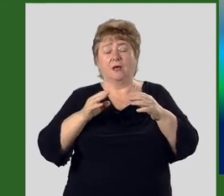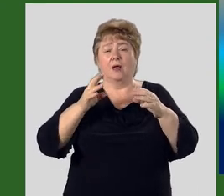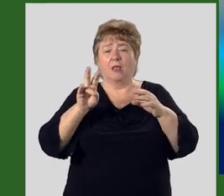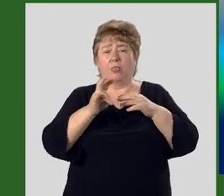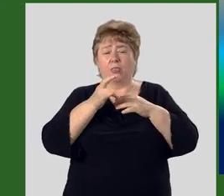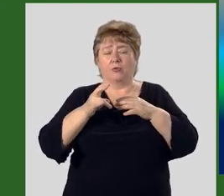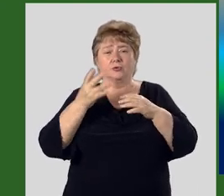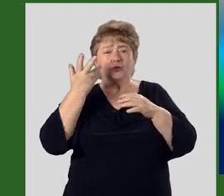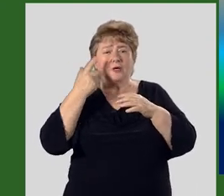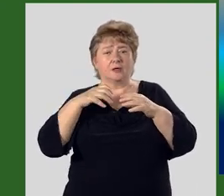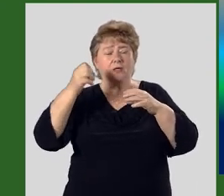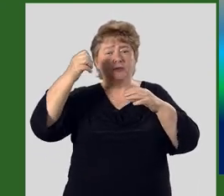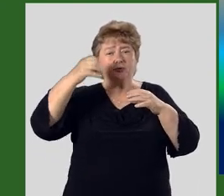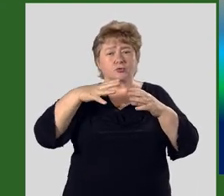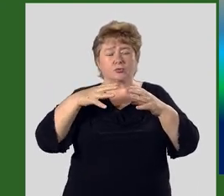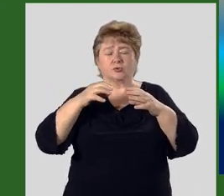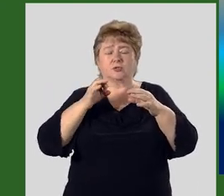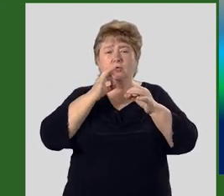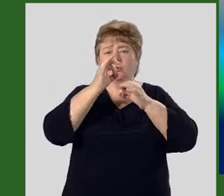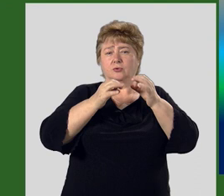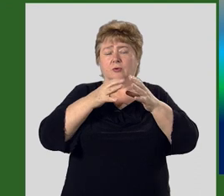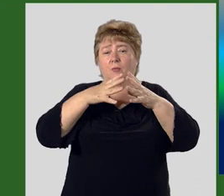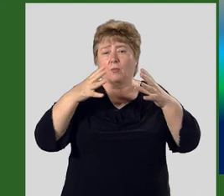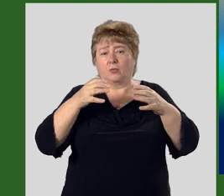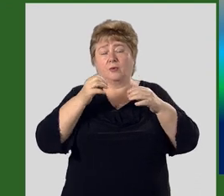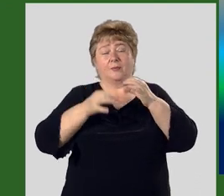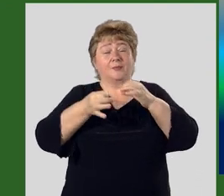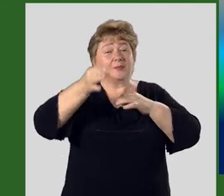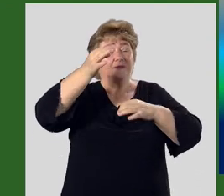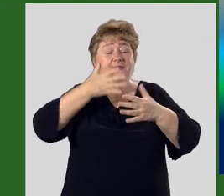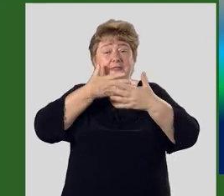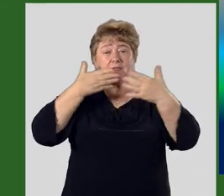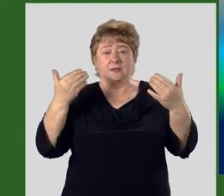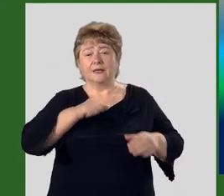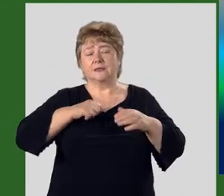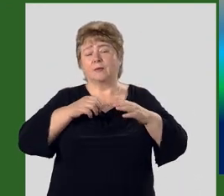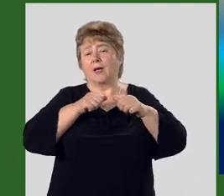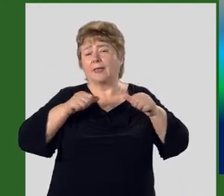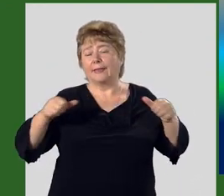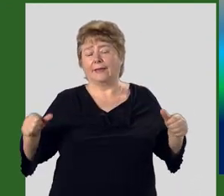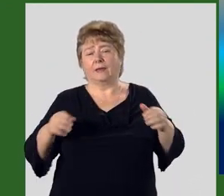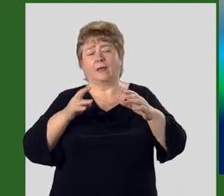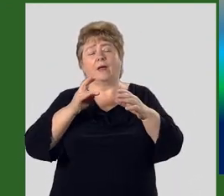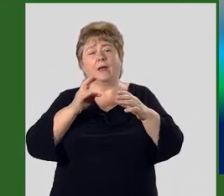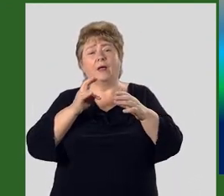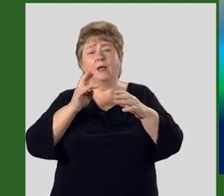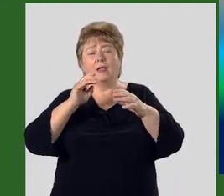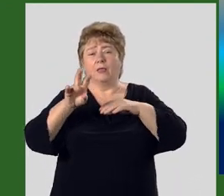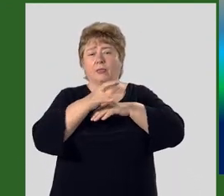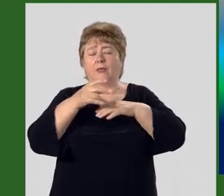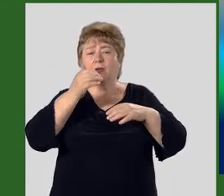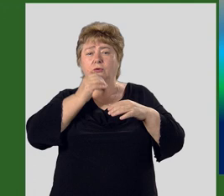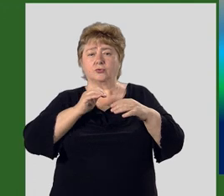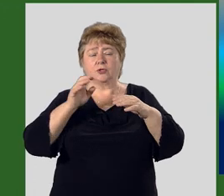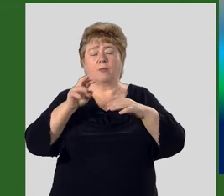ночь – период, когда Солнце более суток не появляется из-за горизонта. Самая длинная ночь наблюдается на